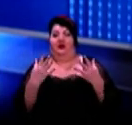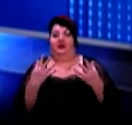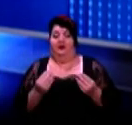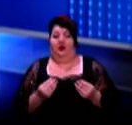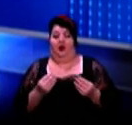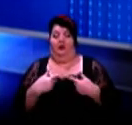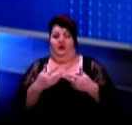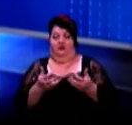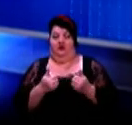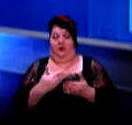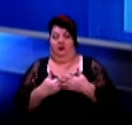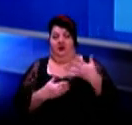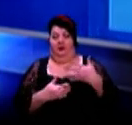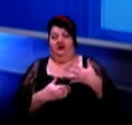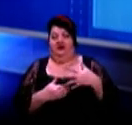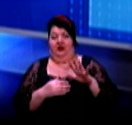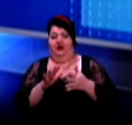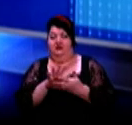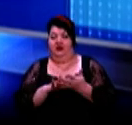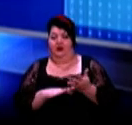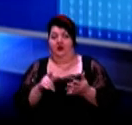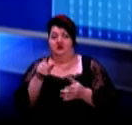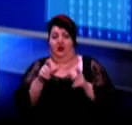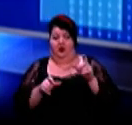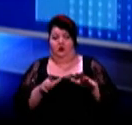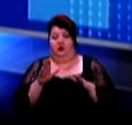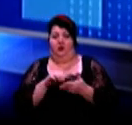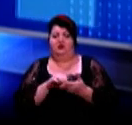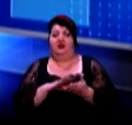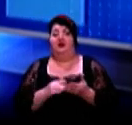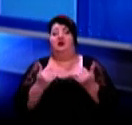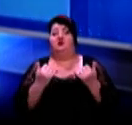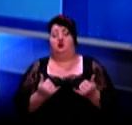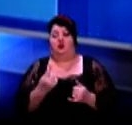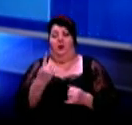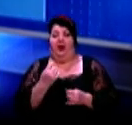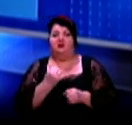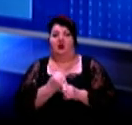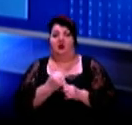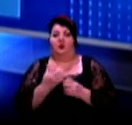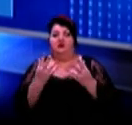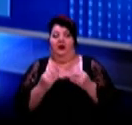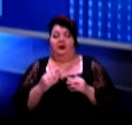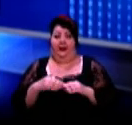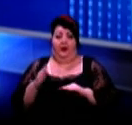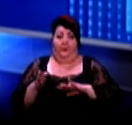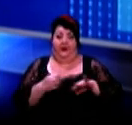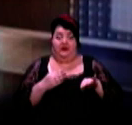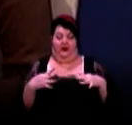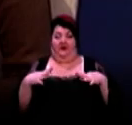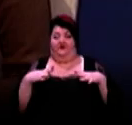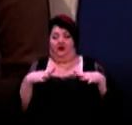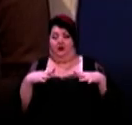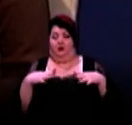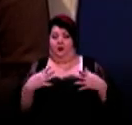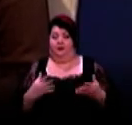заяв. Тому, зрозуміло, ці люди будуть зареєстровані сьогодні. Перший робочий день, наступний за